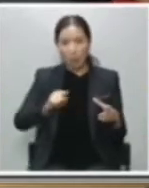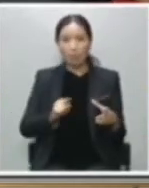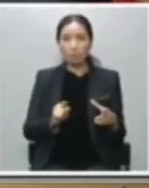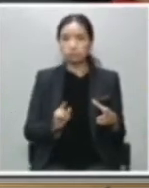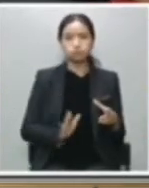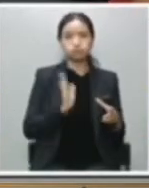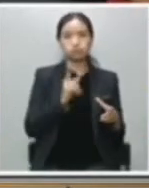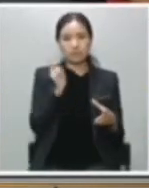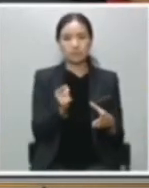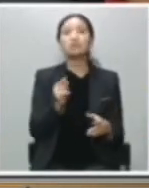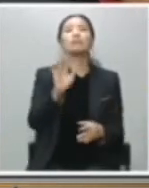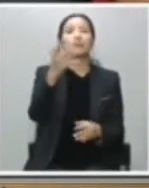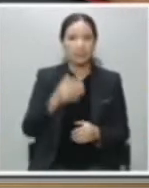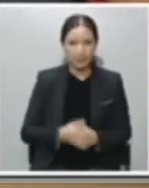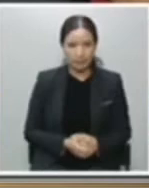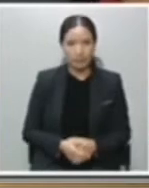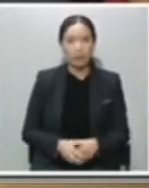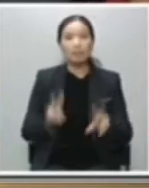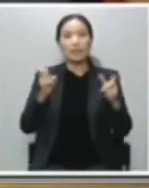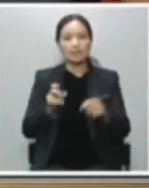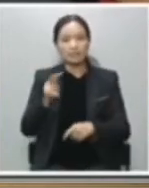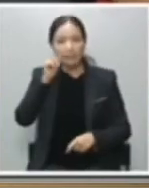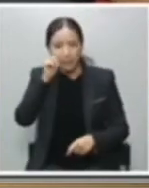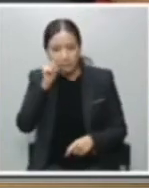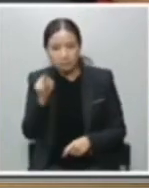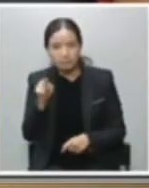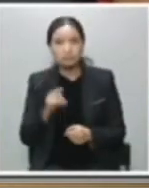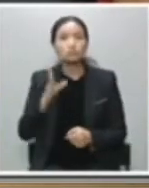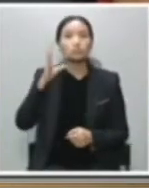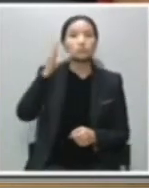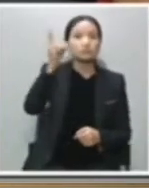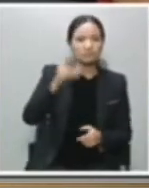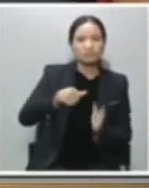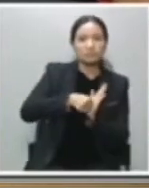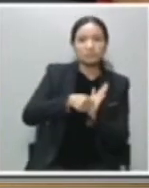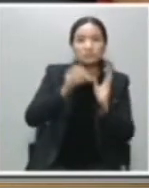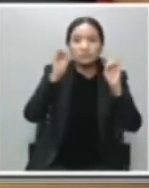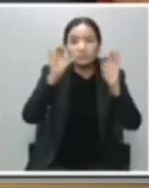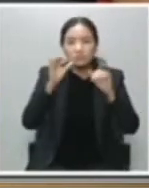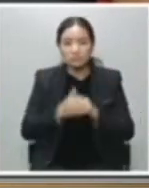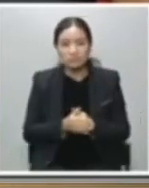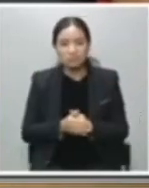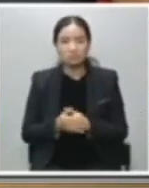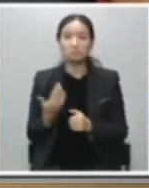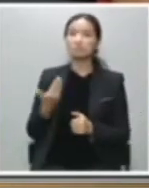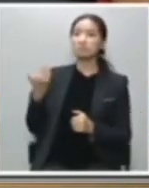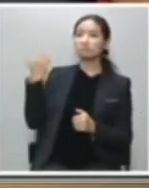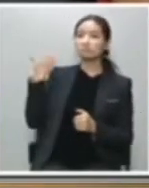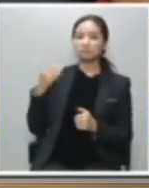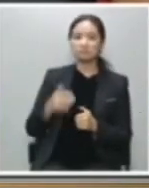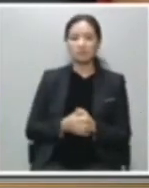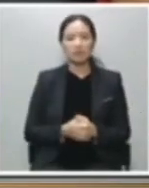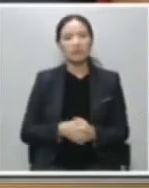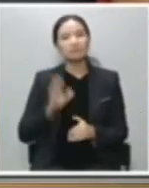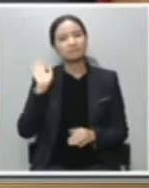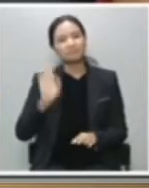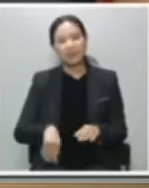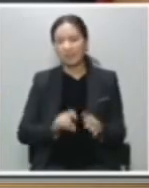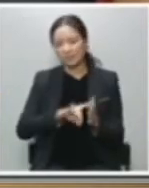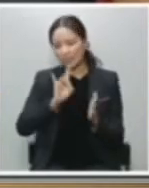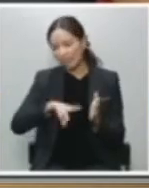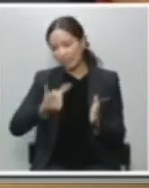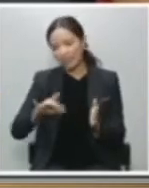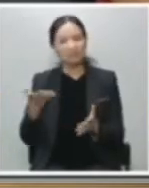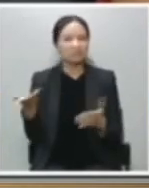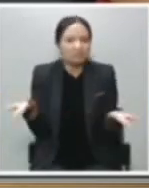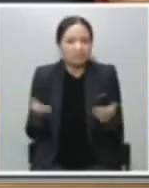ยครับเรื่องน้ำนี่เดี๋ยวก็พรุ่งนี้ก็นี่สินครูที่ผ่านมาก็เรื่องมาล้อต่อแตะทั้งนั้น